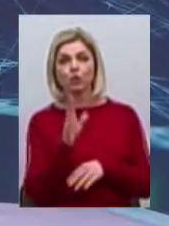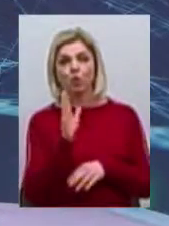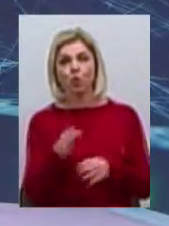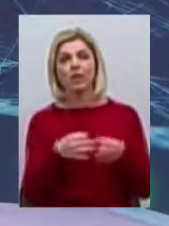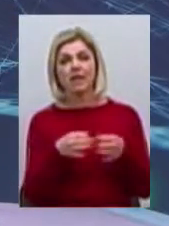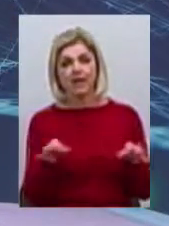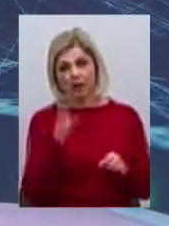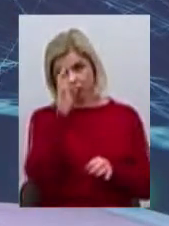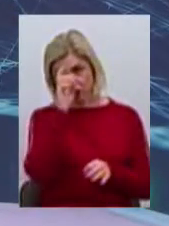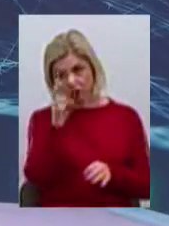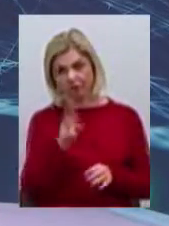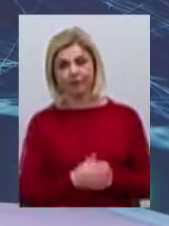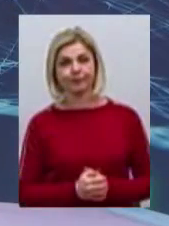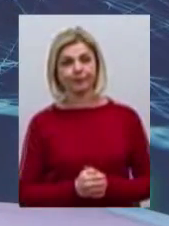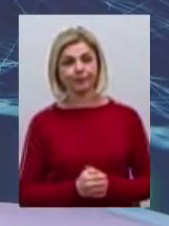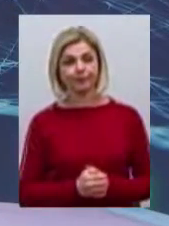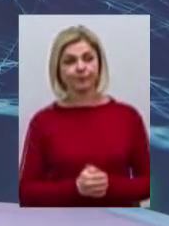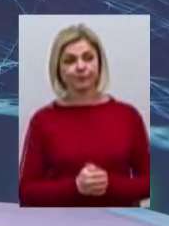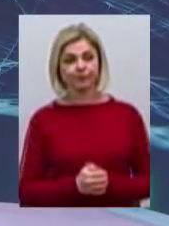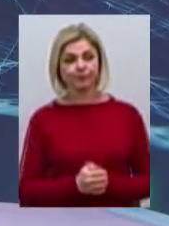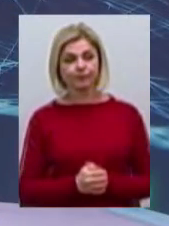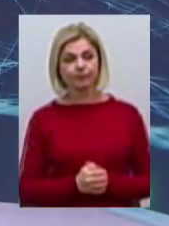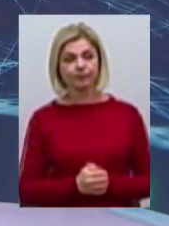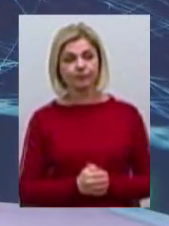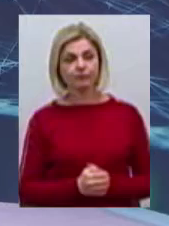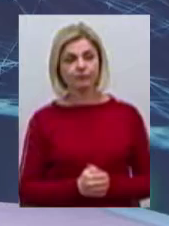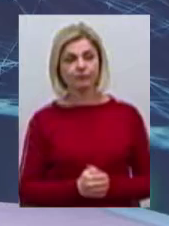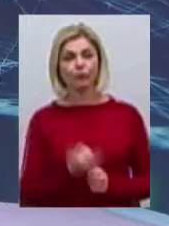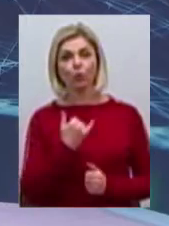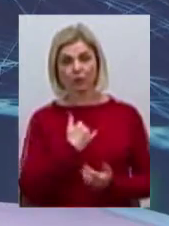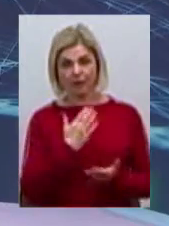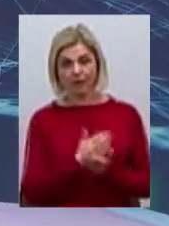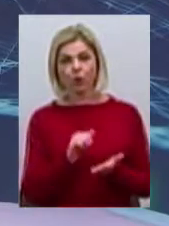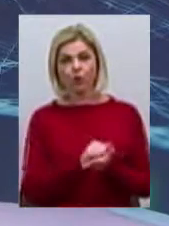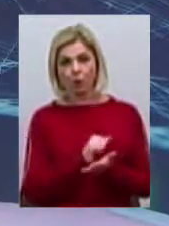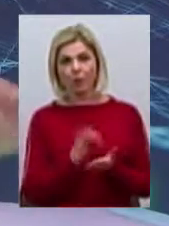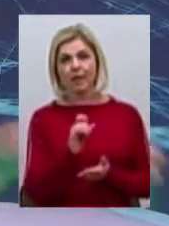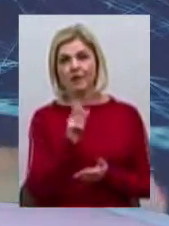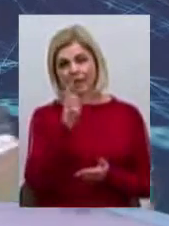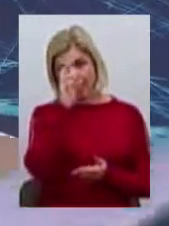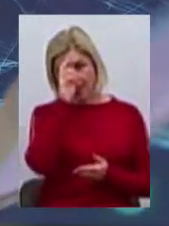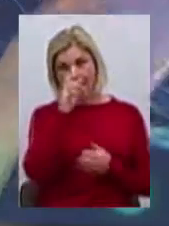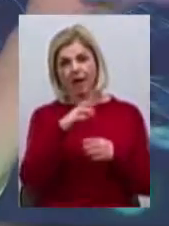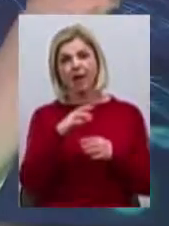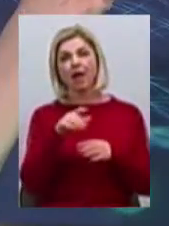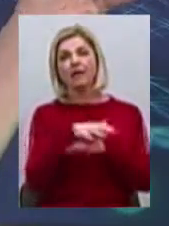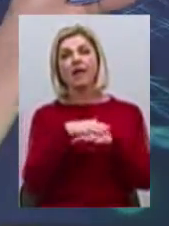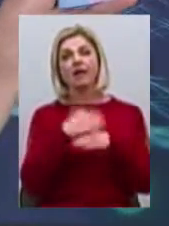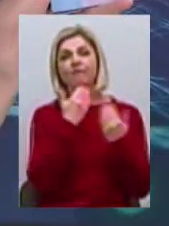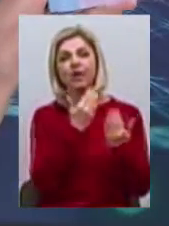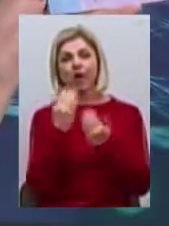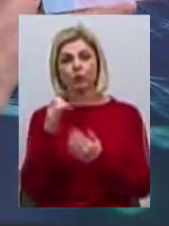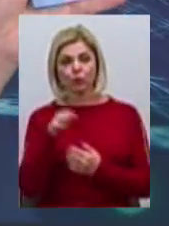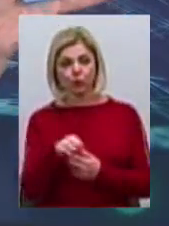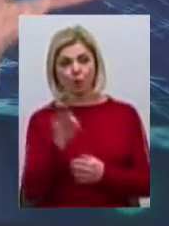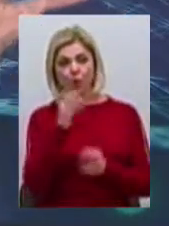держава. Це вже друге. Так, і у нас є документи із референдуму першого, і навіть у нас є референдум, про який ви